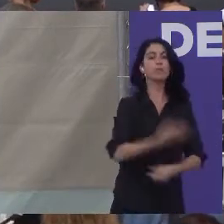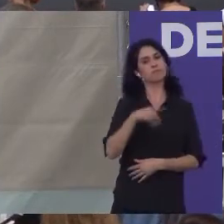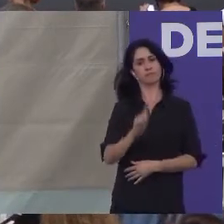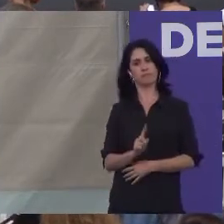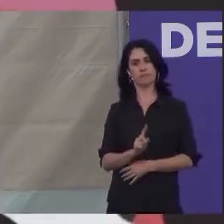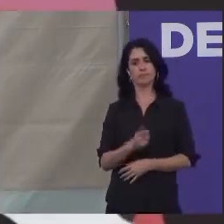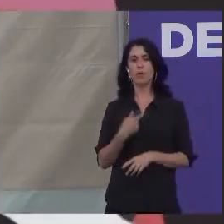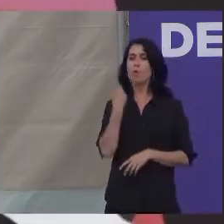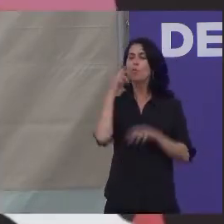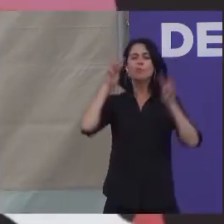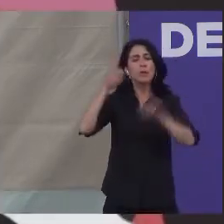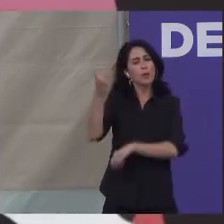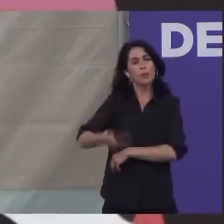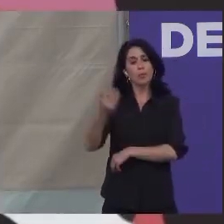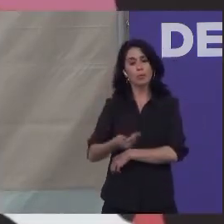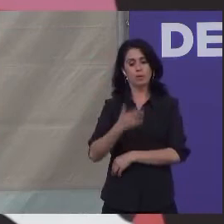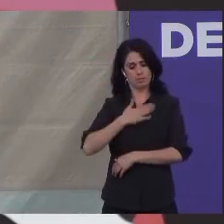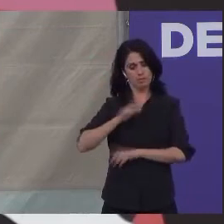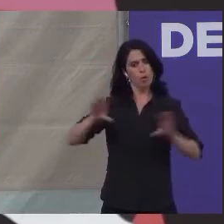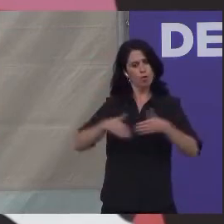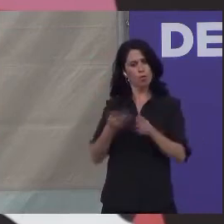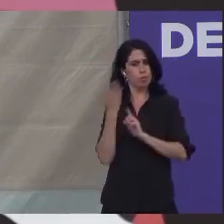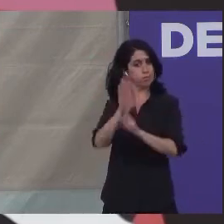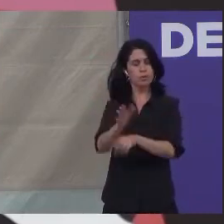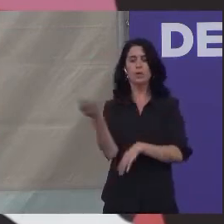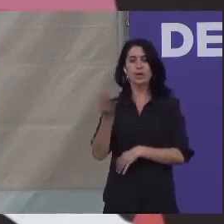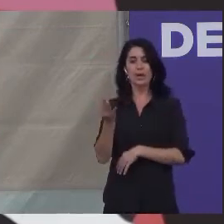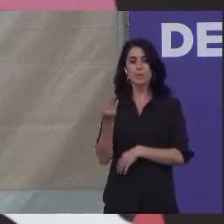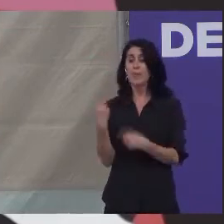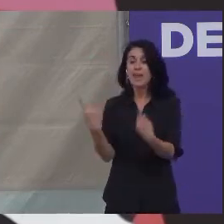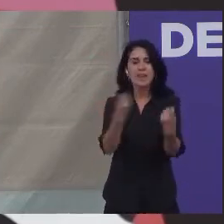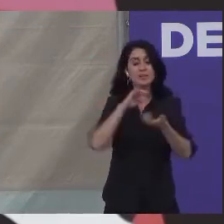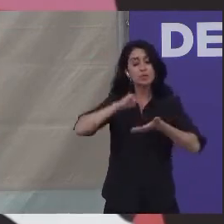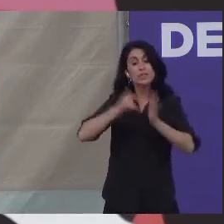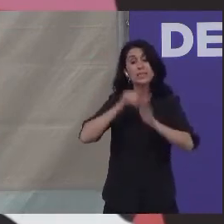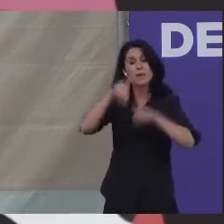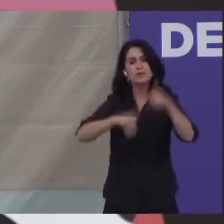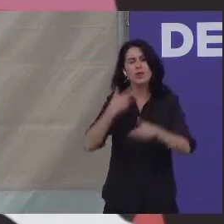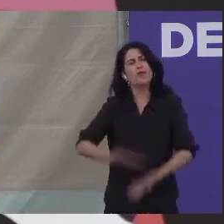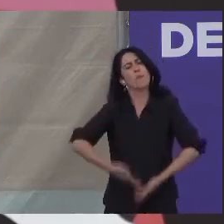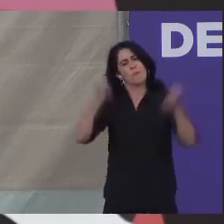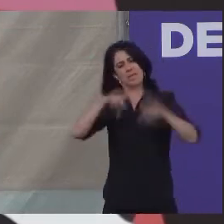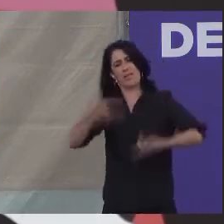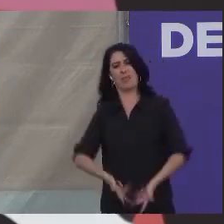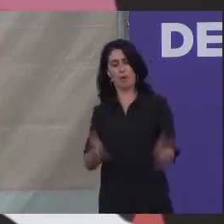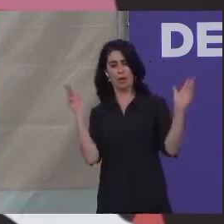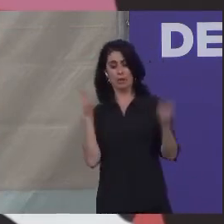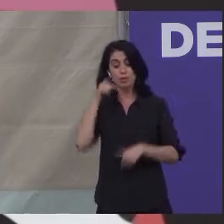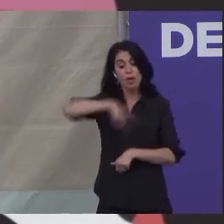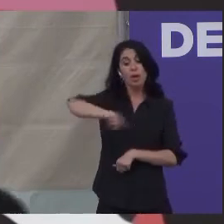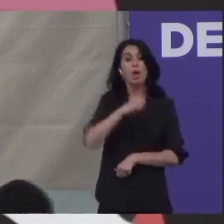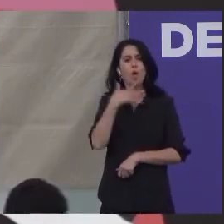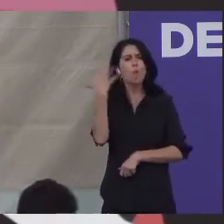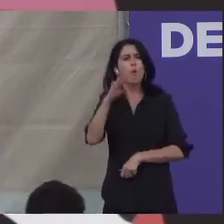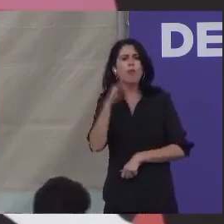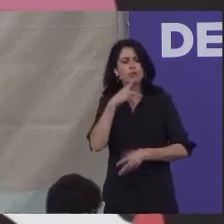Hi ha una qüestió molt important que en marea per aprofundir el canvi plantegem i és la necessitat de que els sistemes de votació siguin els més democràtics. En Podem fem consultes i n'hauríem de